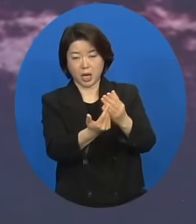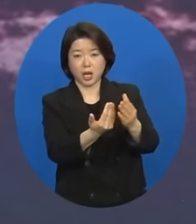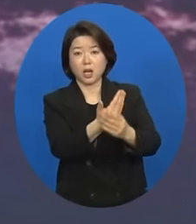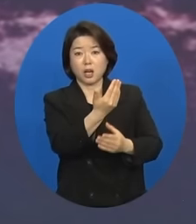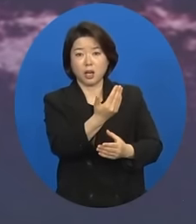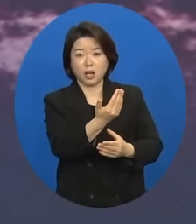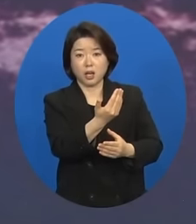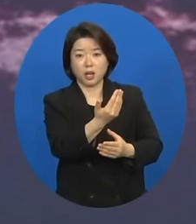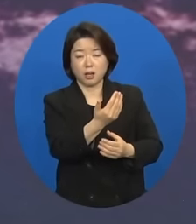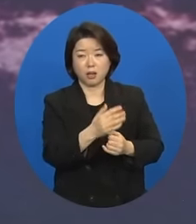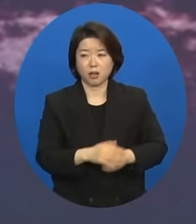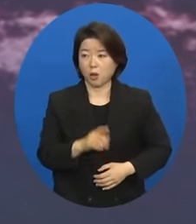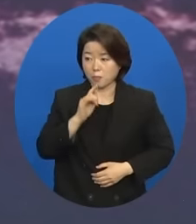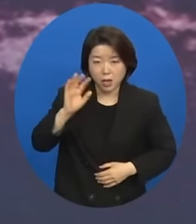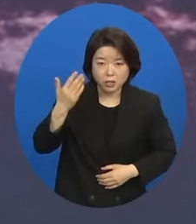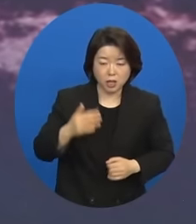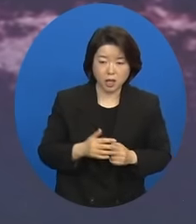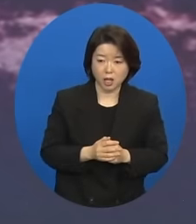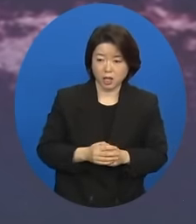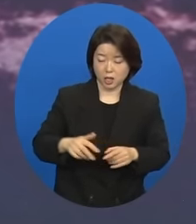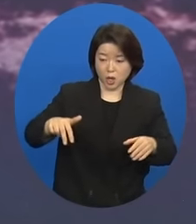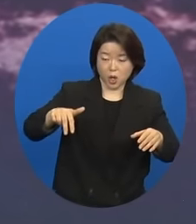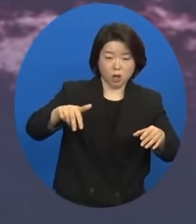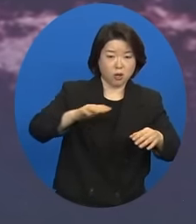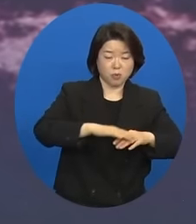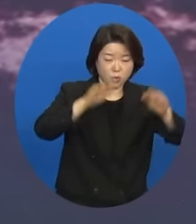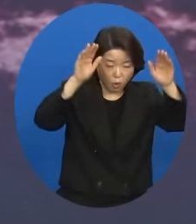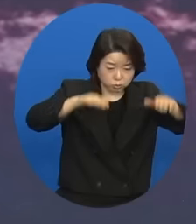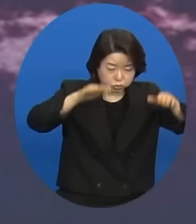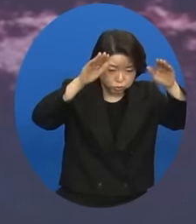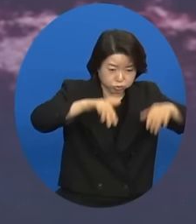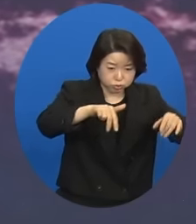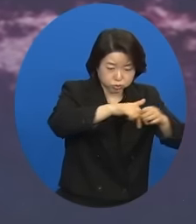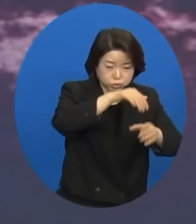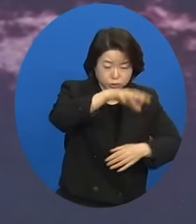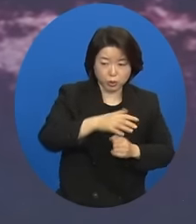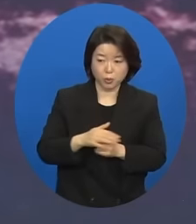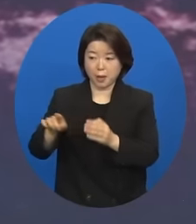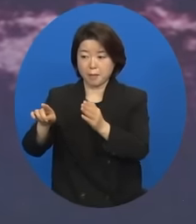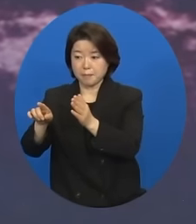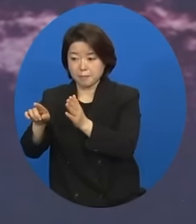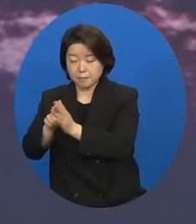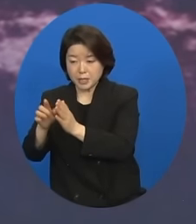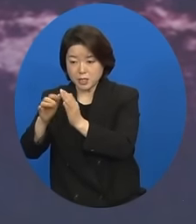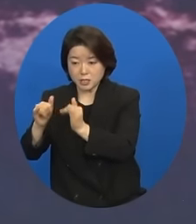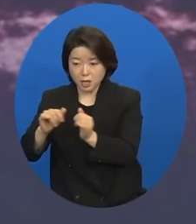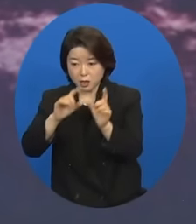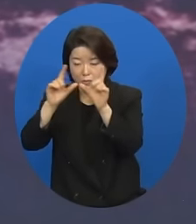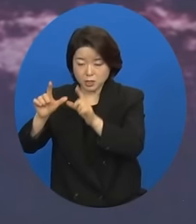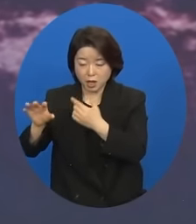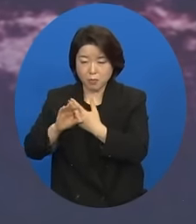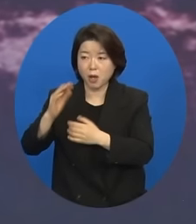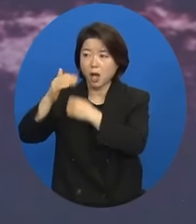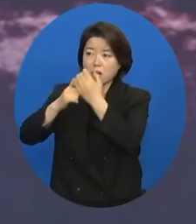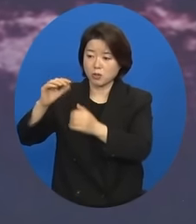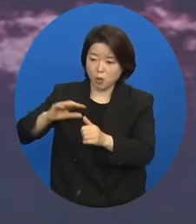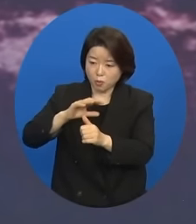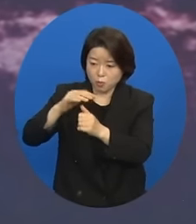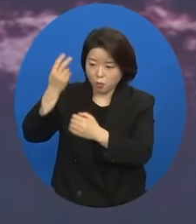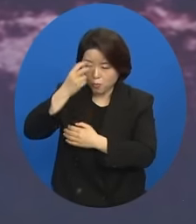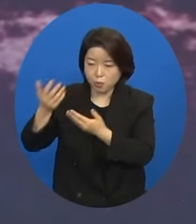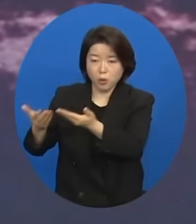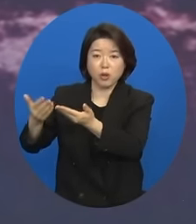됩니까 아니 그 무슬림 지역에서 크리스천으로 살아가면 하나님이 보호해 주셔야 되는 거 아니에 고통속으로